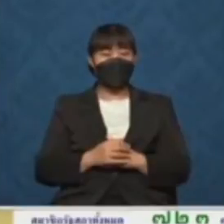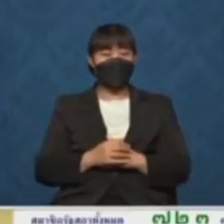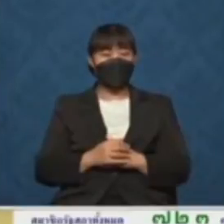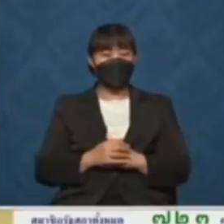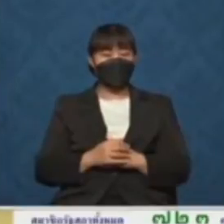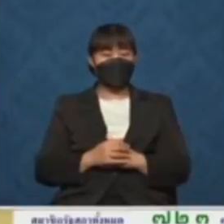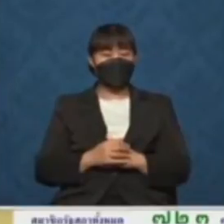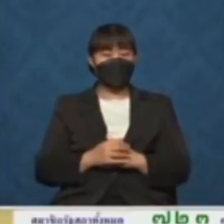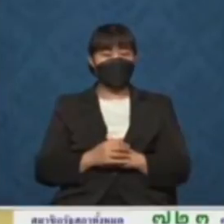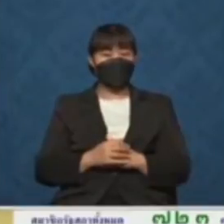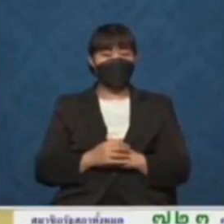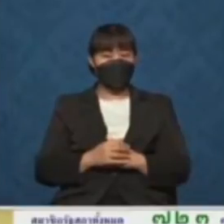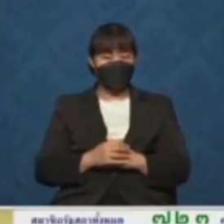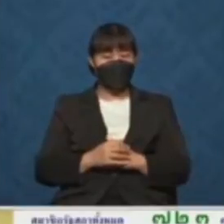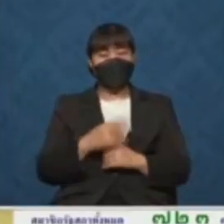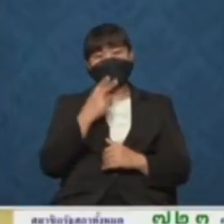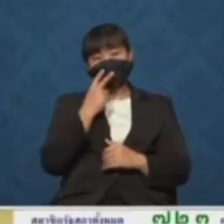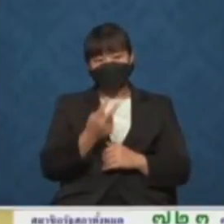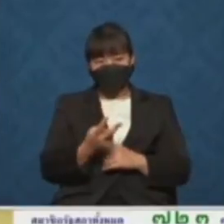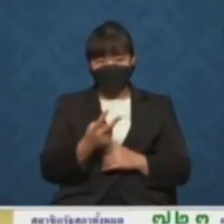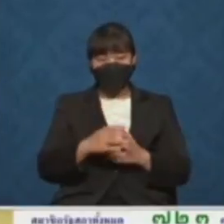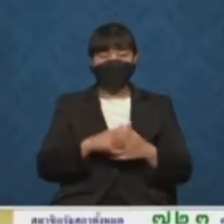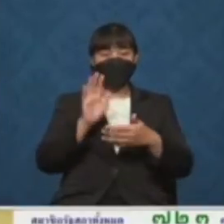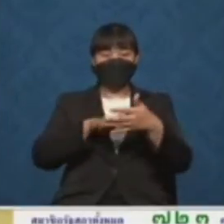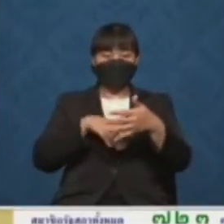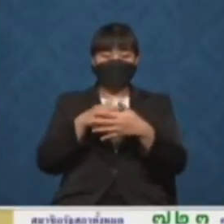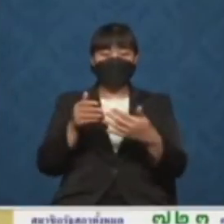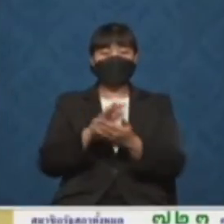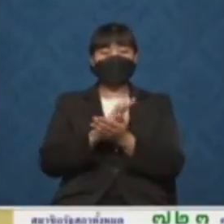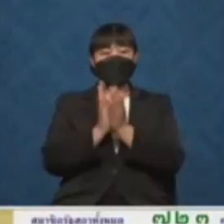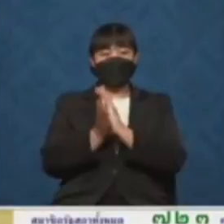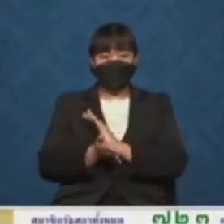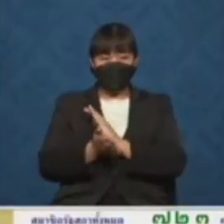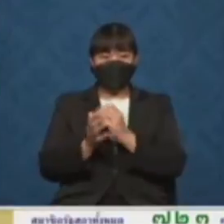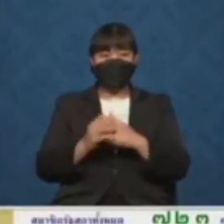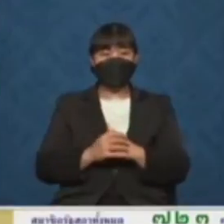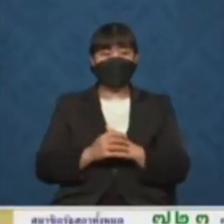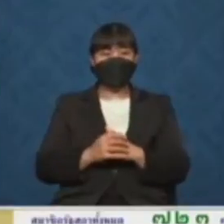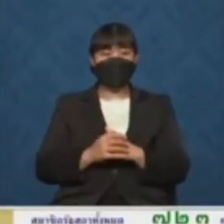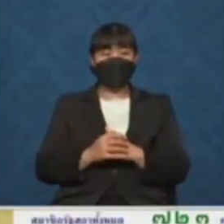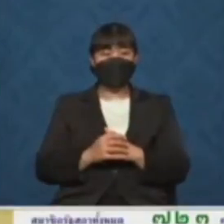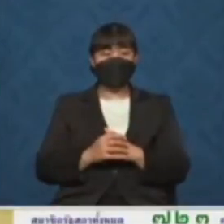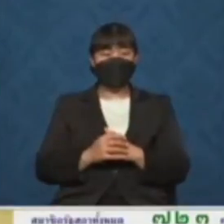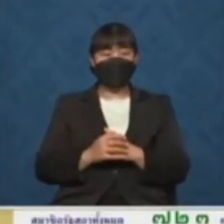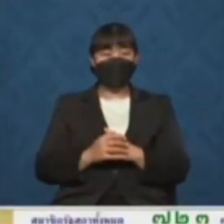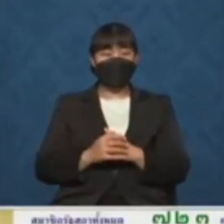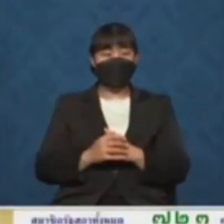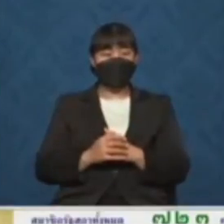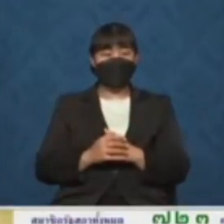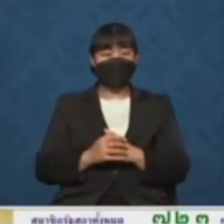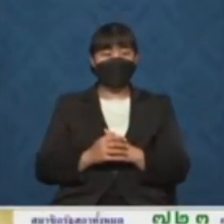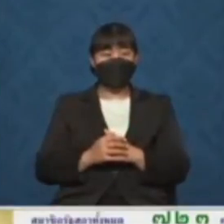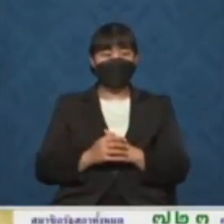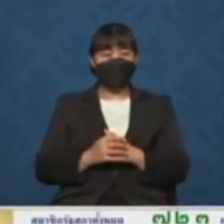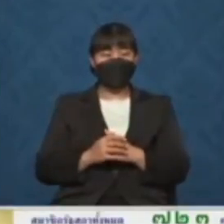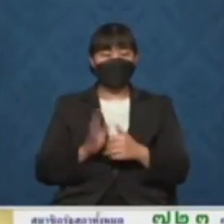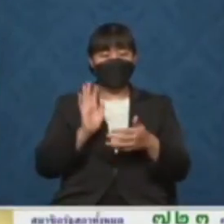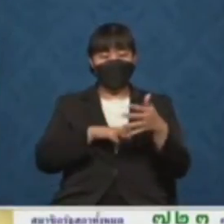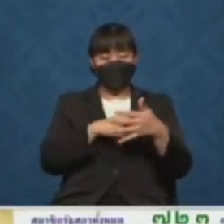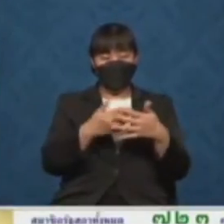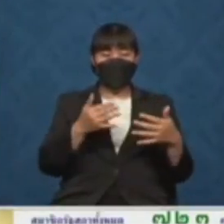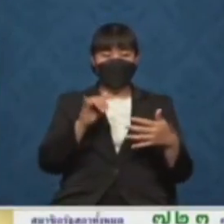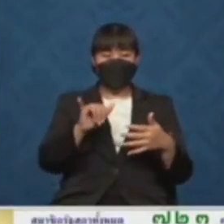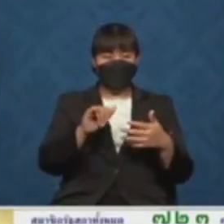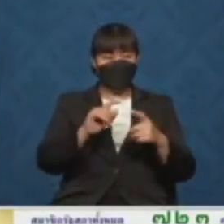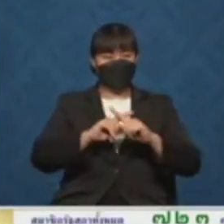ประดูในส่วนของแผนปฏิรูปกับ้างนะครับแผนปฏิรูปนี้ไมได้ต่างจากแผนยุธศาตค. ส.